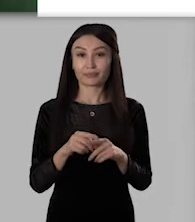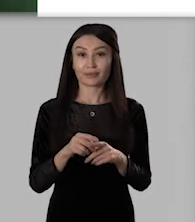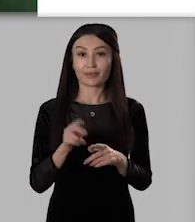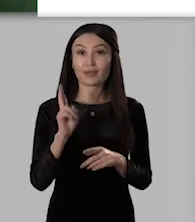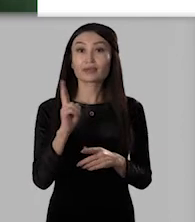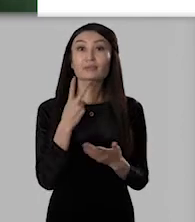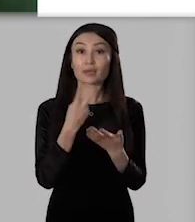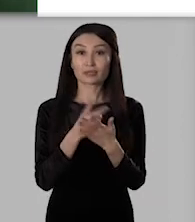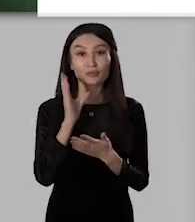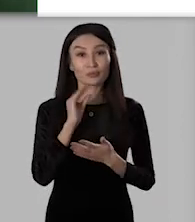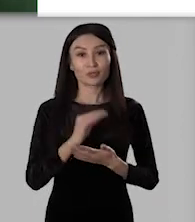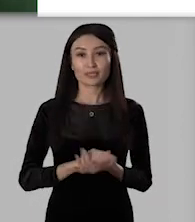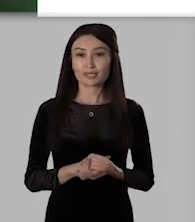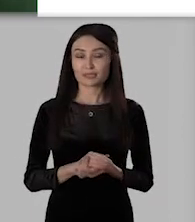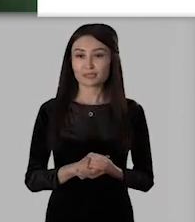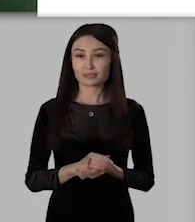Кимдерди көрүп турасыңар?